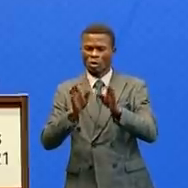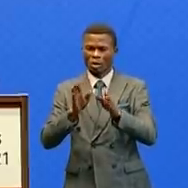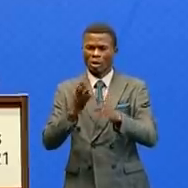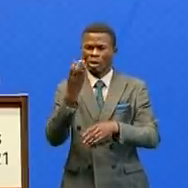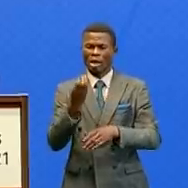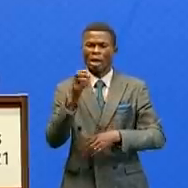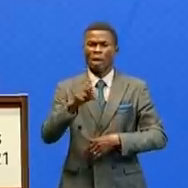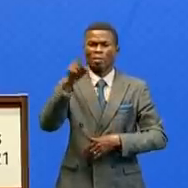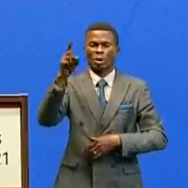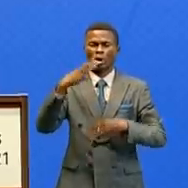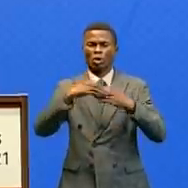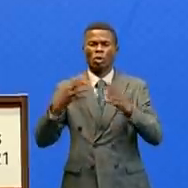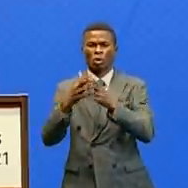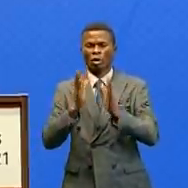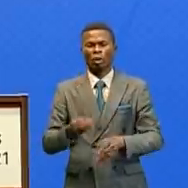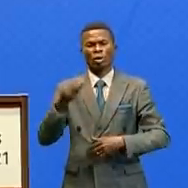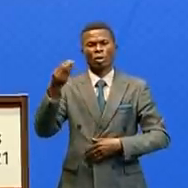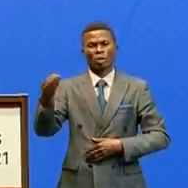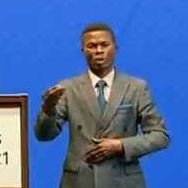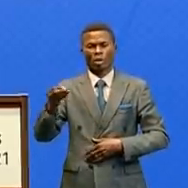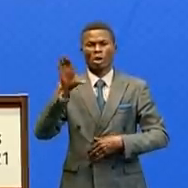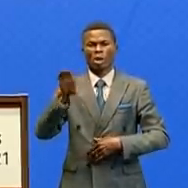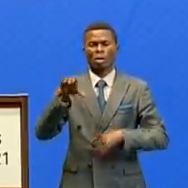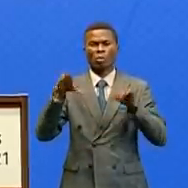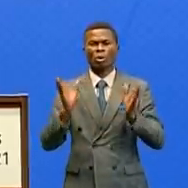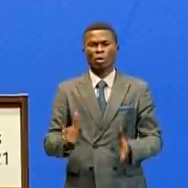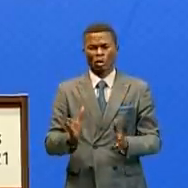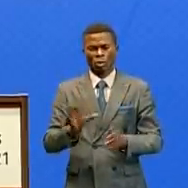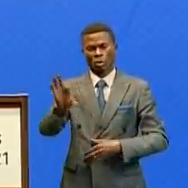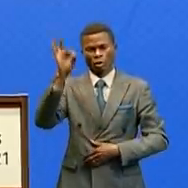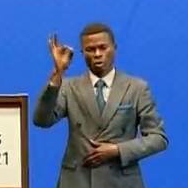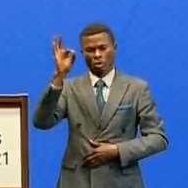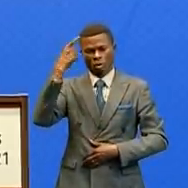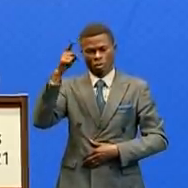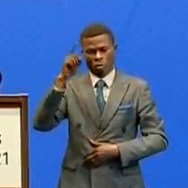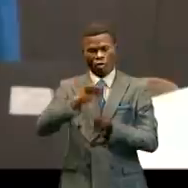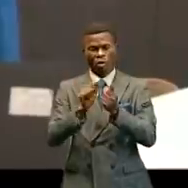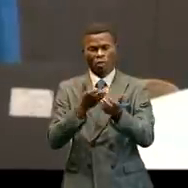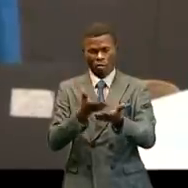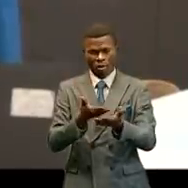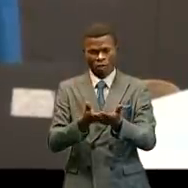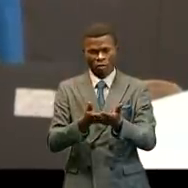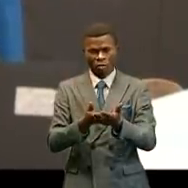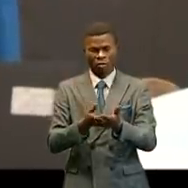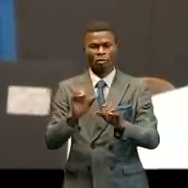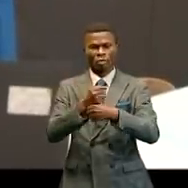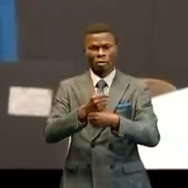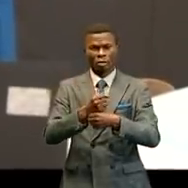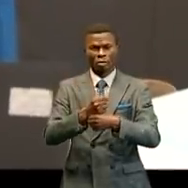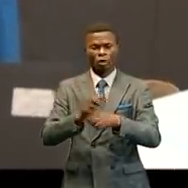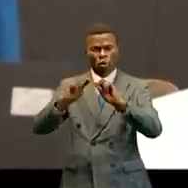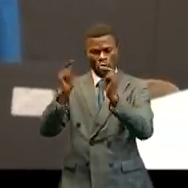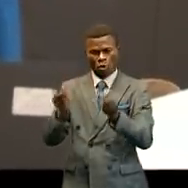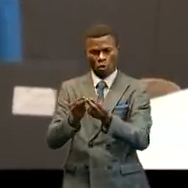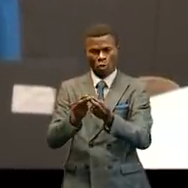4 millions de dollars américains accordée à une banque congolaise à désigner pour des prêts hypothécaires. La création d'une structure